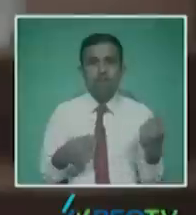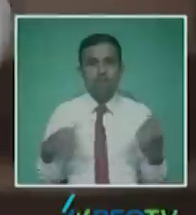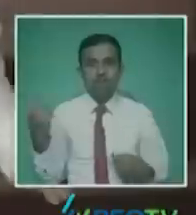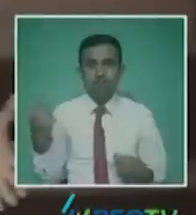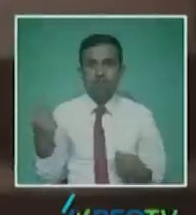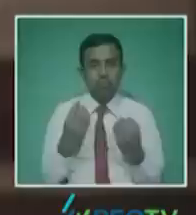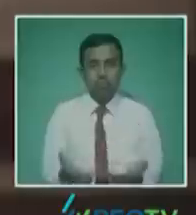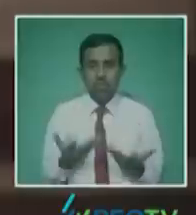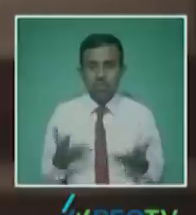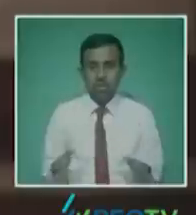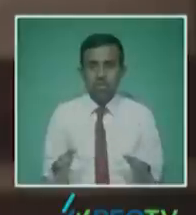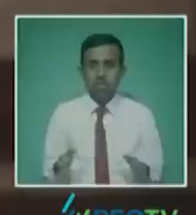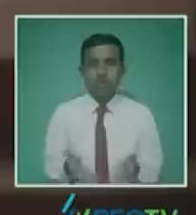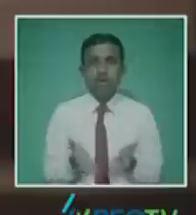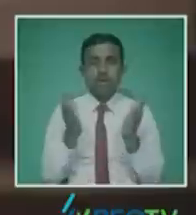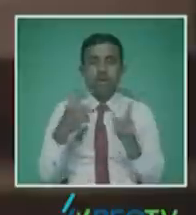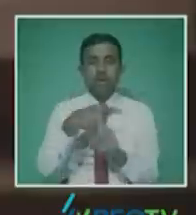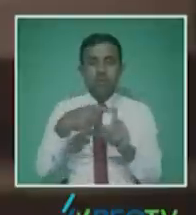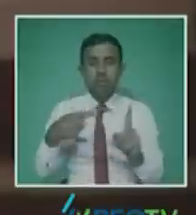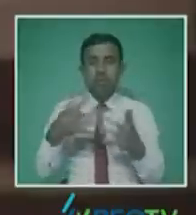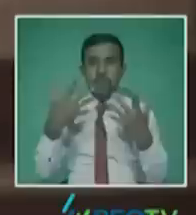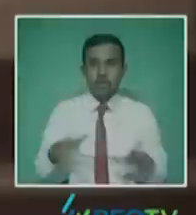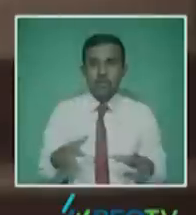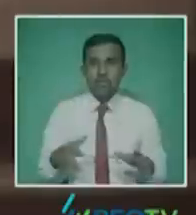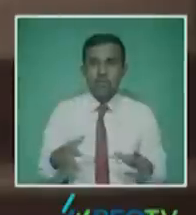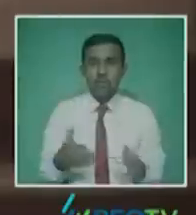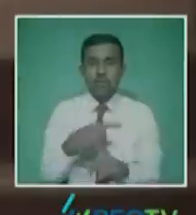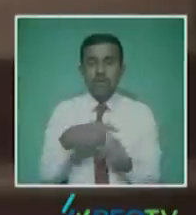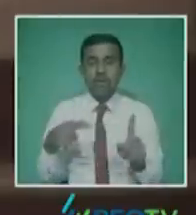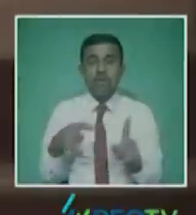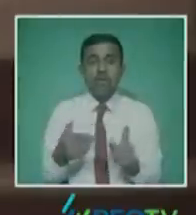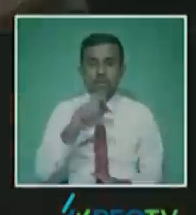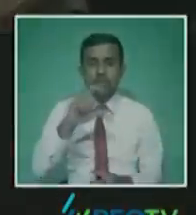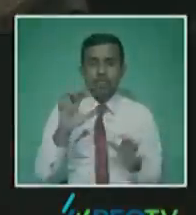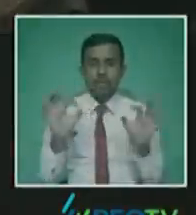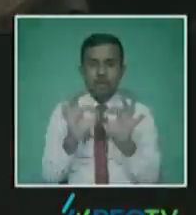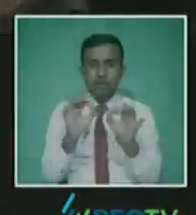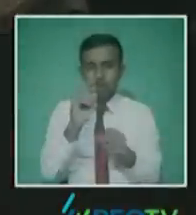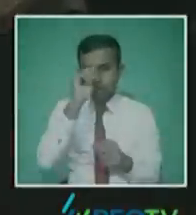රට බංකොලොත් කරලා ඉන්දියාවෙත් භාගයක් විතර ඉවර කරලා ඉන්දියාවක් කාලා හිමාලයත් කාලා නවත්තන්නේ.